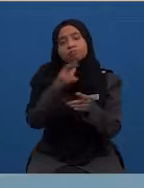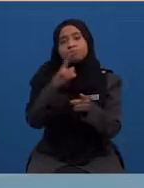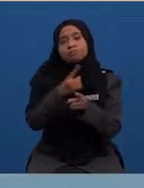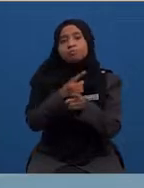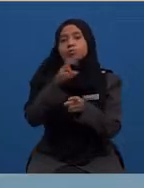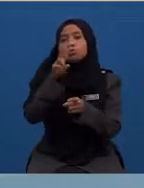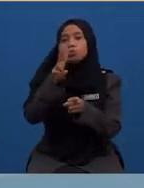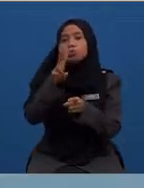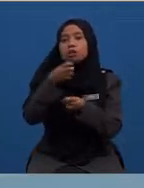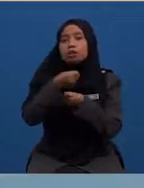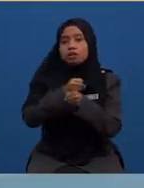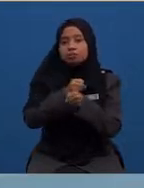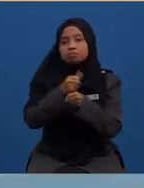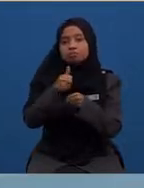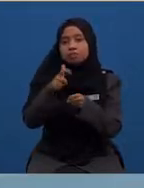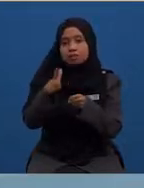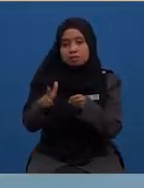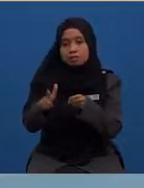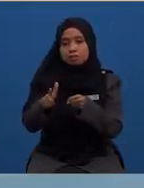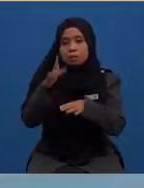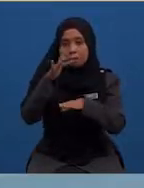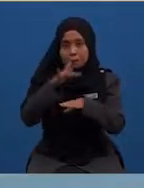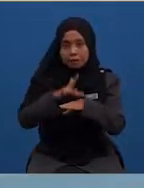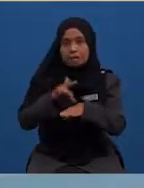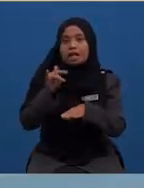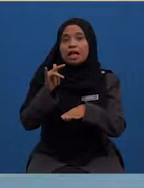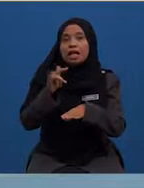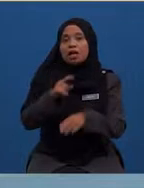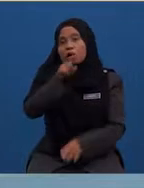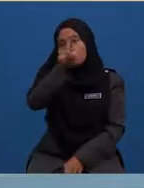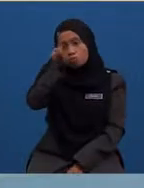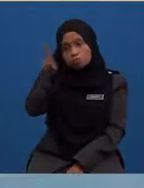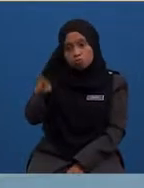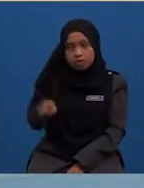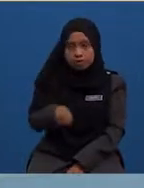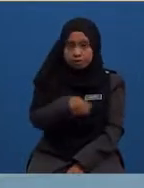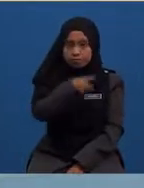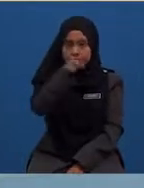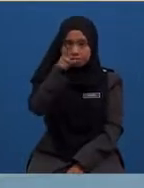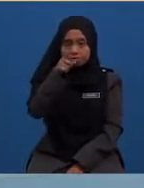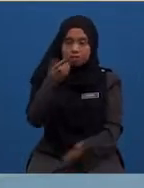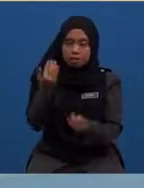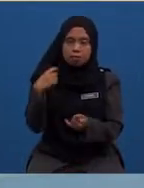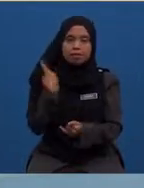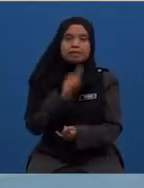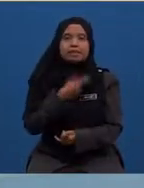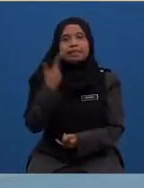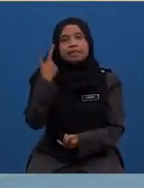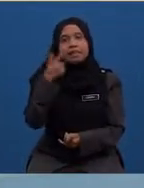dua dimensi yang keempat ini ialah bulatan. Mari kita